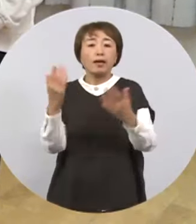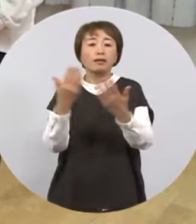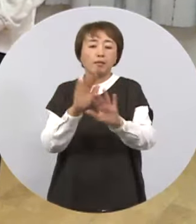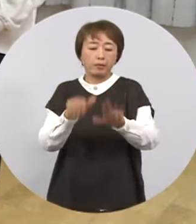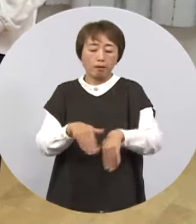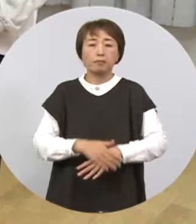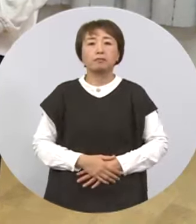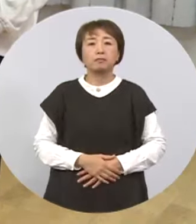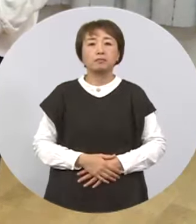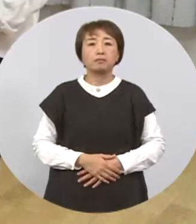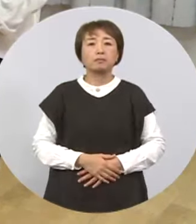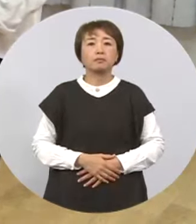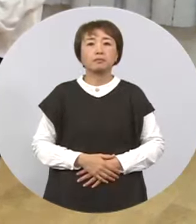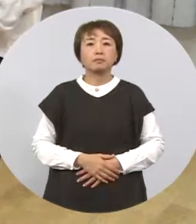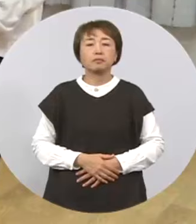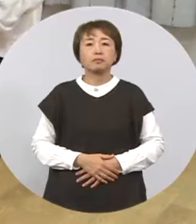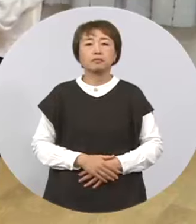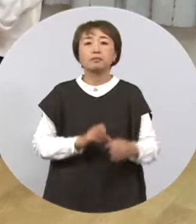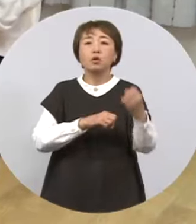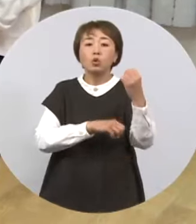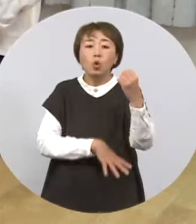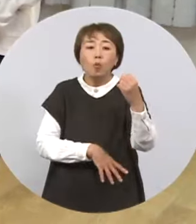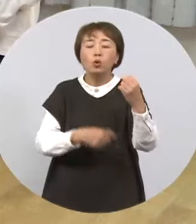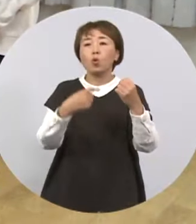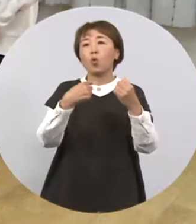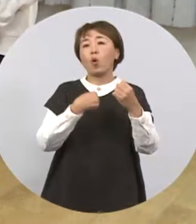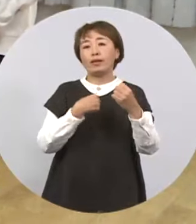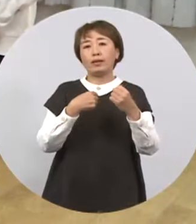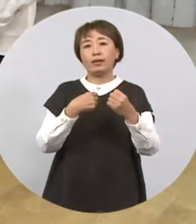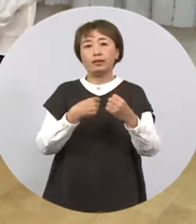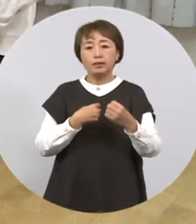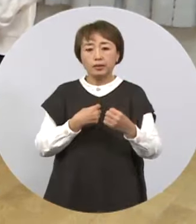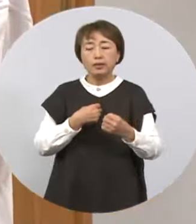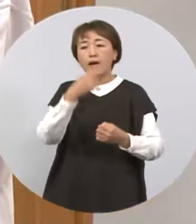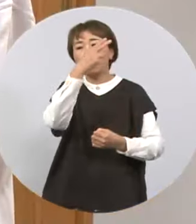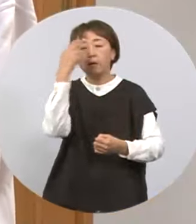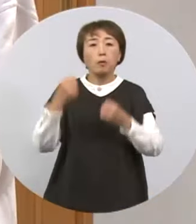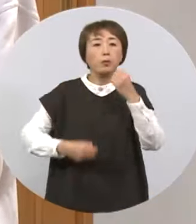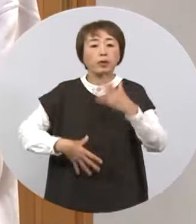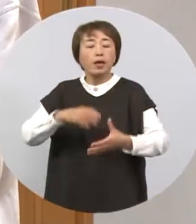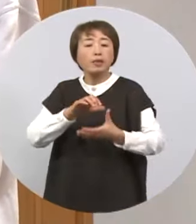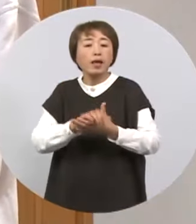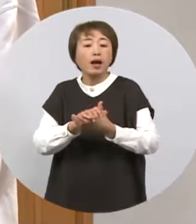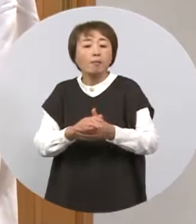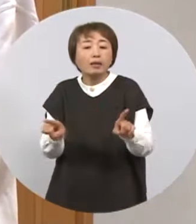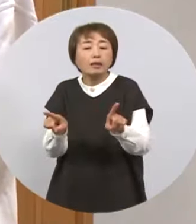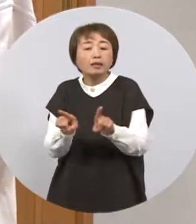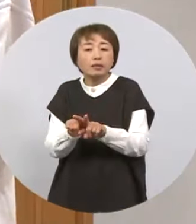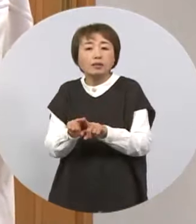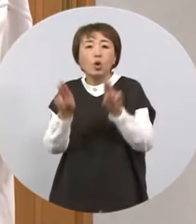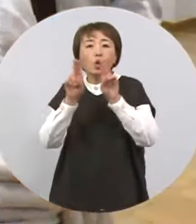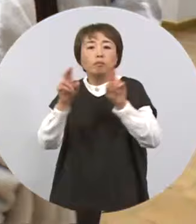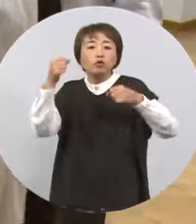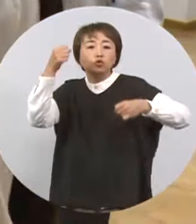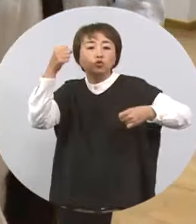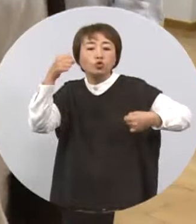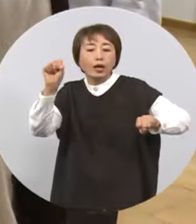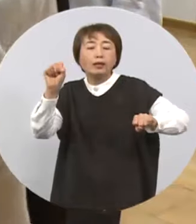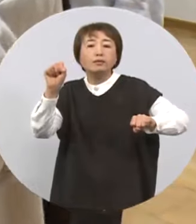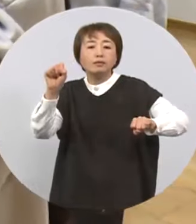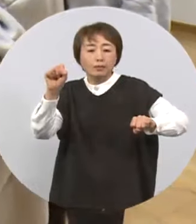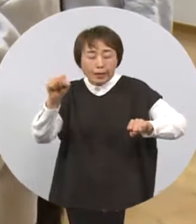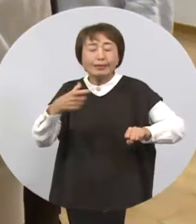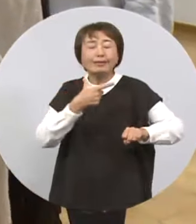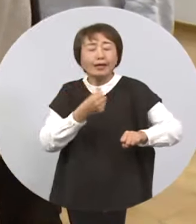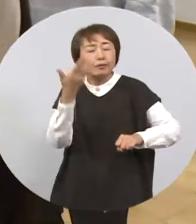ました。 もともとは私がその高校生の仲間と一緒にミュージカルを作りたいっていう自分の欲望という